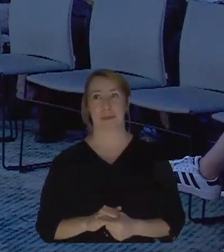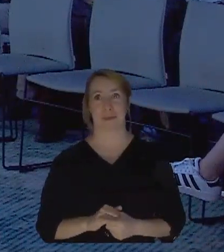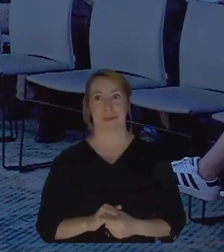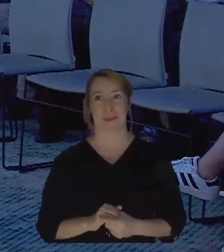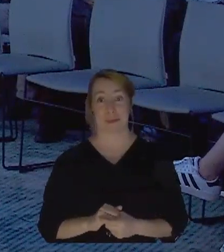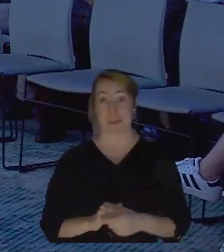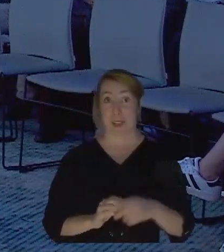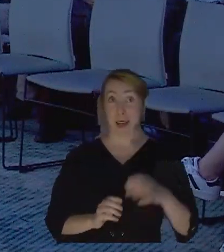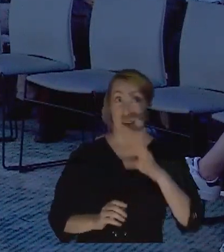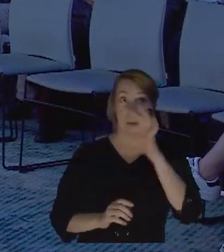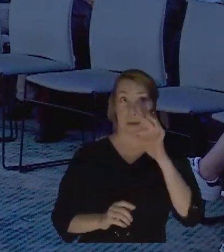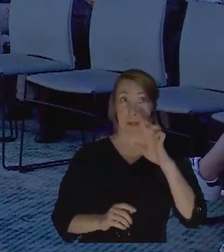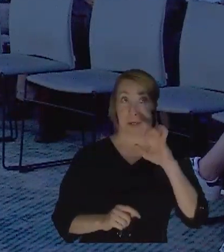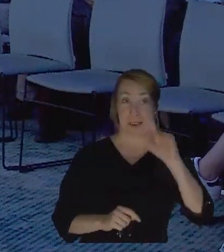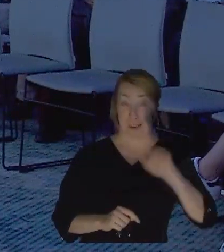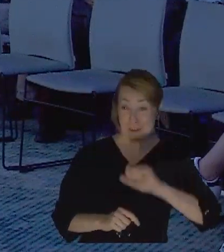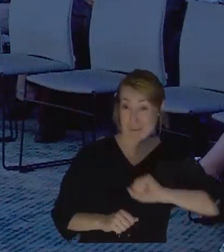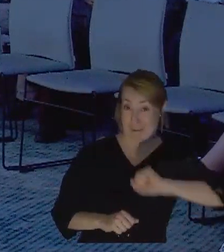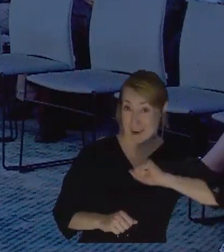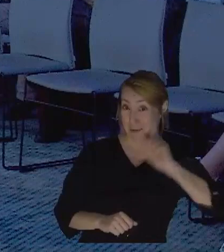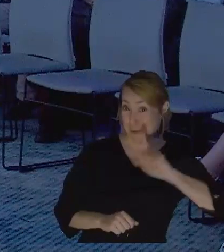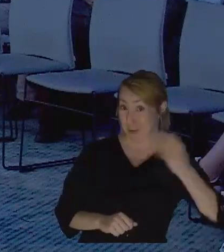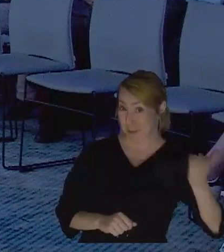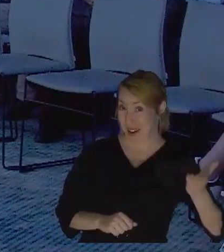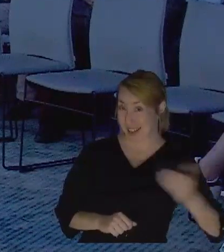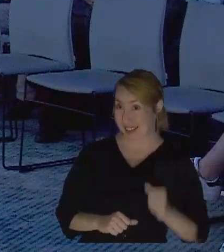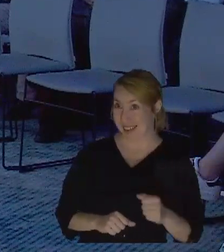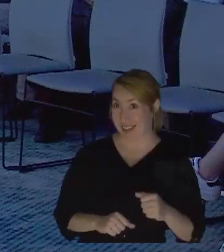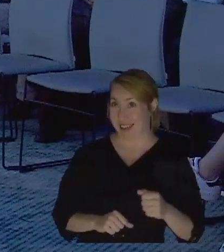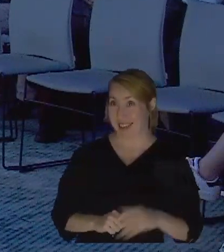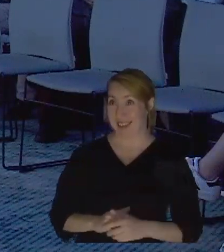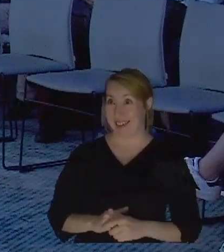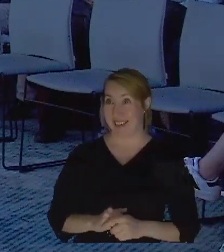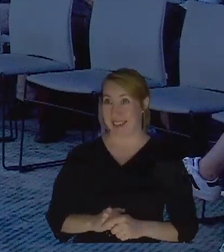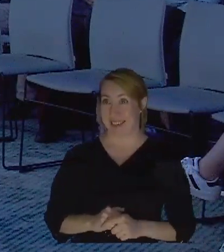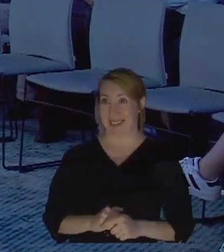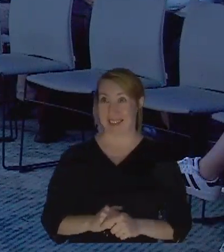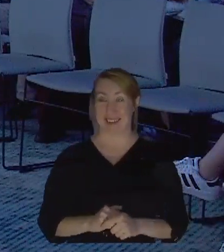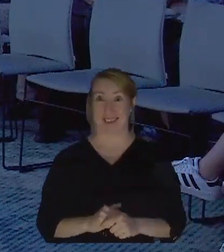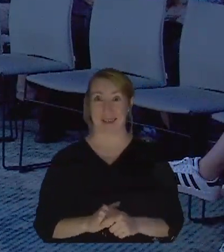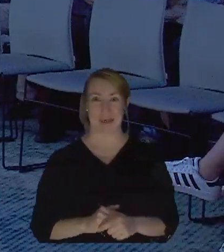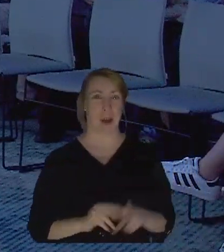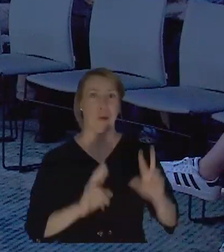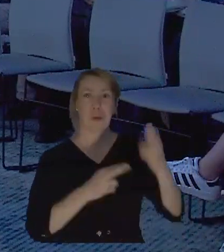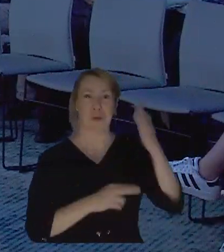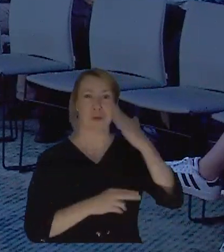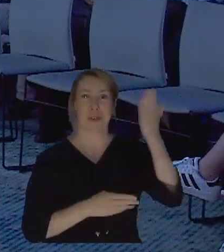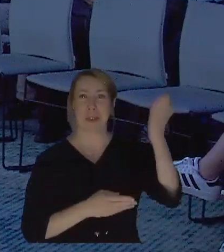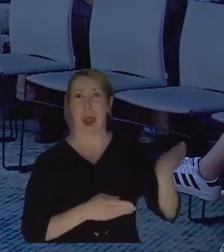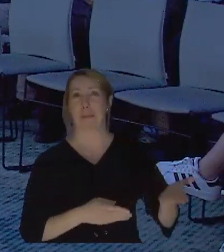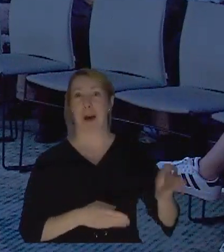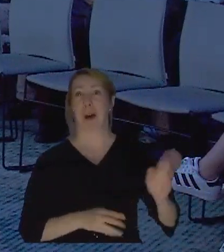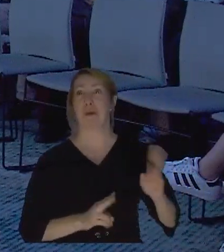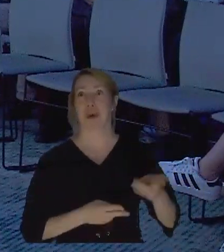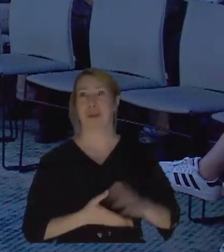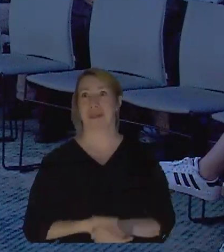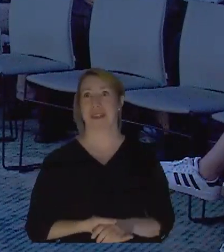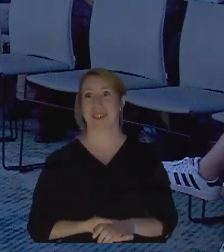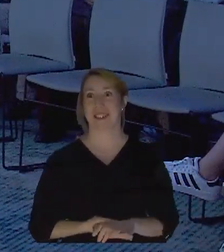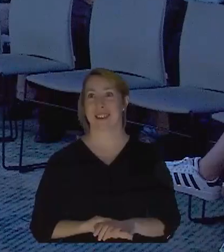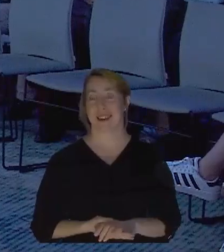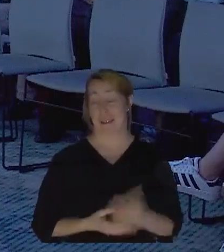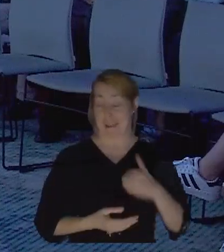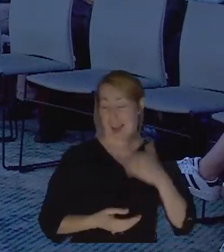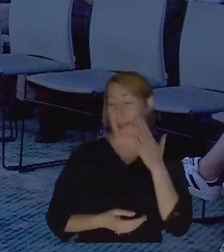A Freeze to fajny jest, nie, chłopak? Bo gdzie, nie, no są gdzie, fajniejsi. No. A skąd go w ogóle znacie? Bo ja znam,